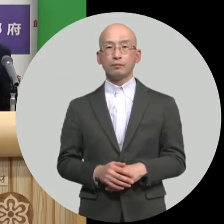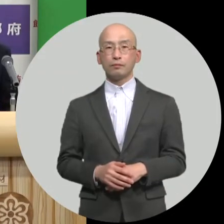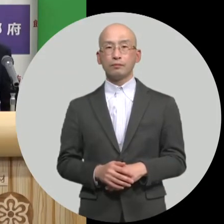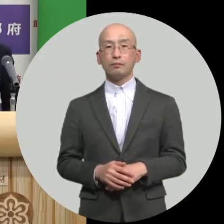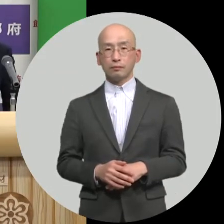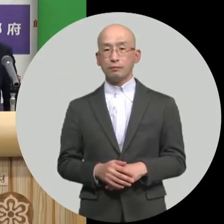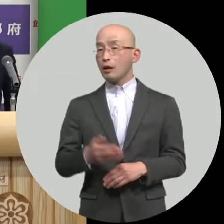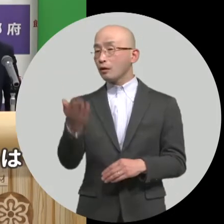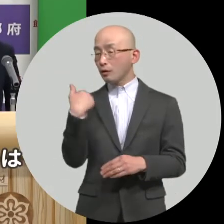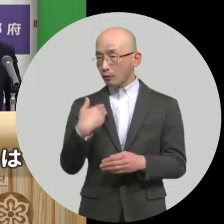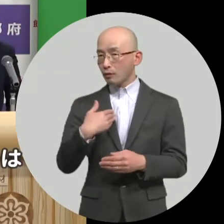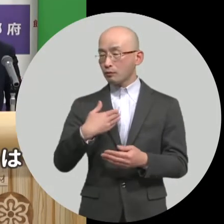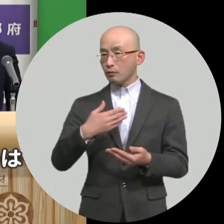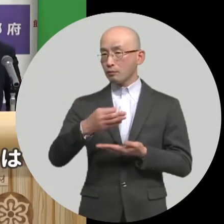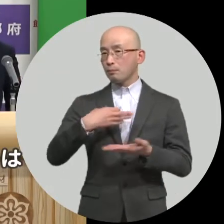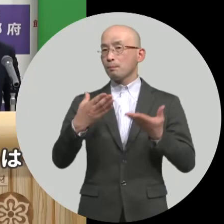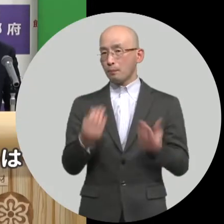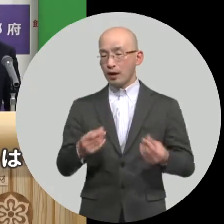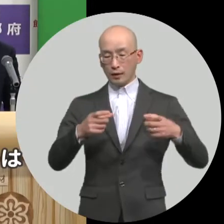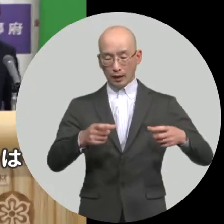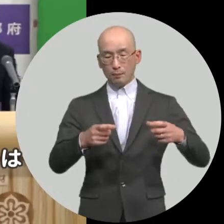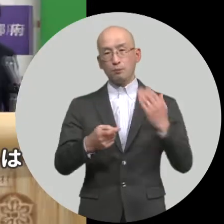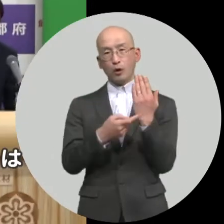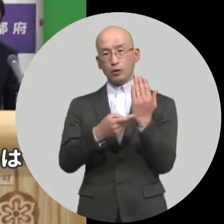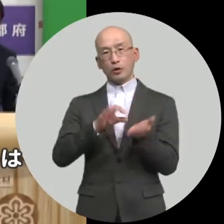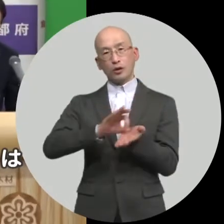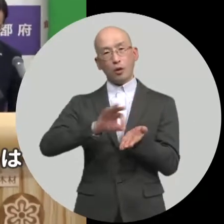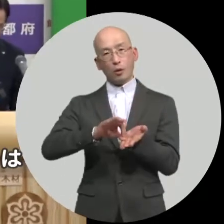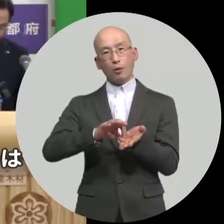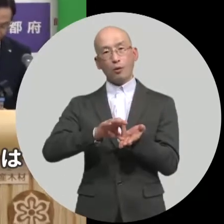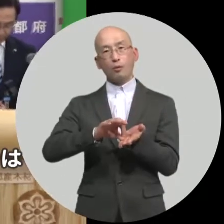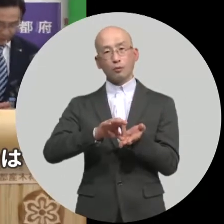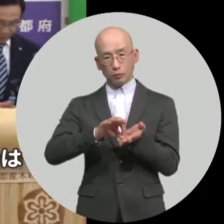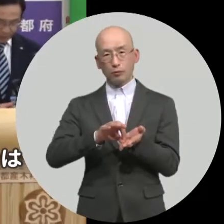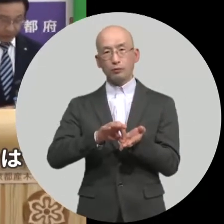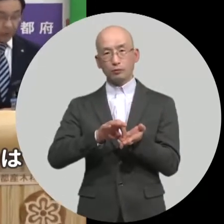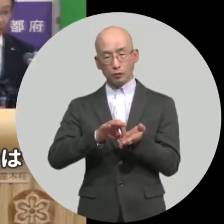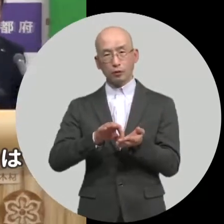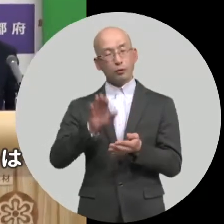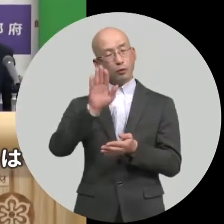すでに発行された食事券、ポイントの利用につきましては、当面